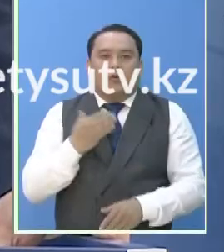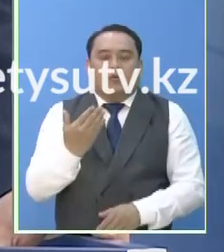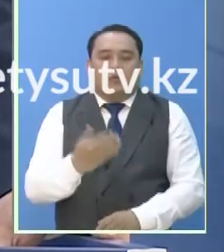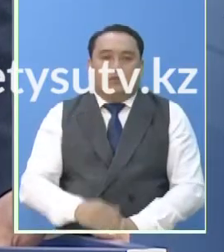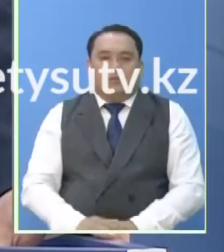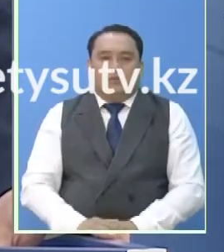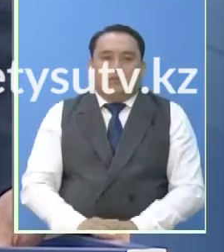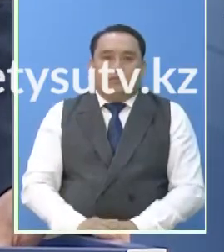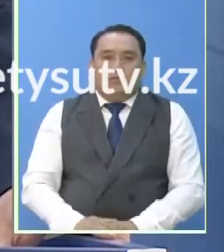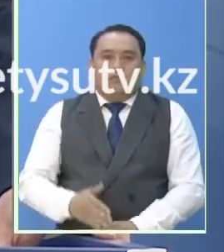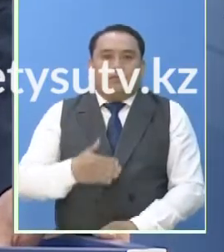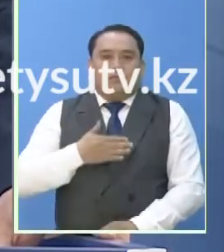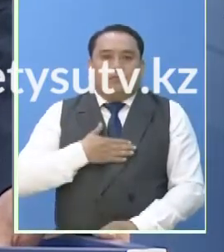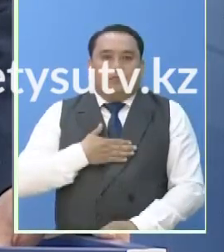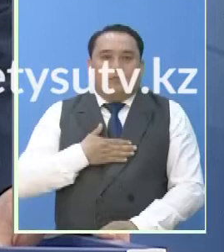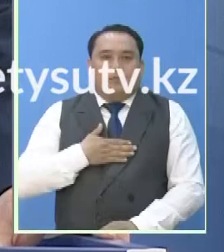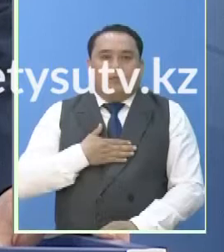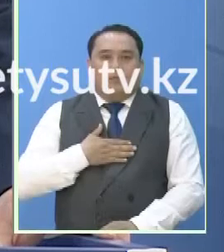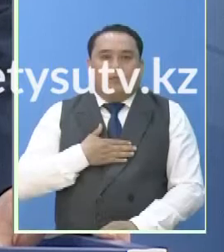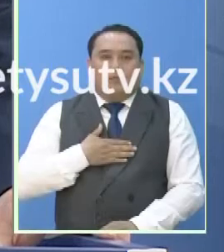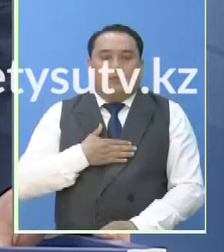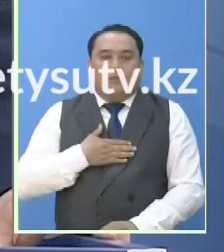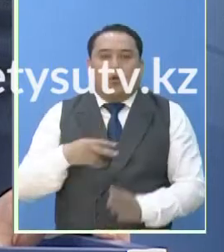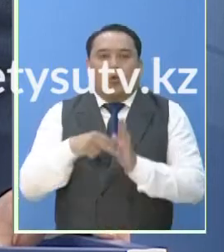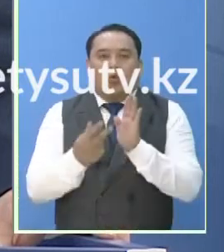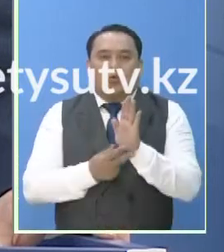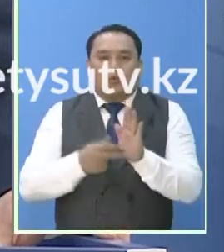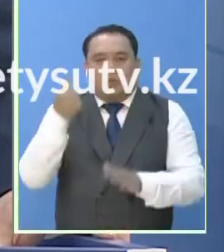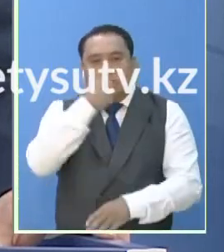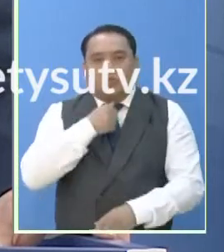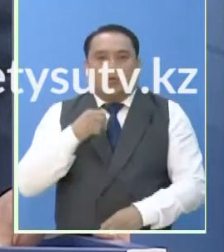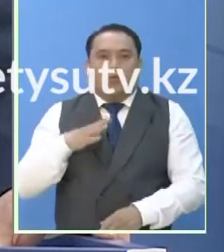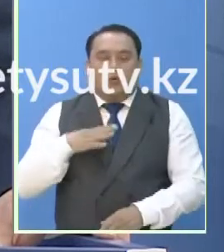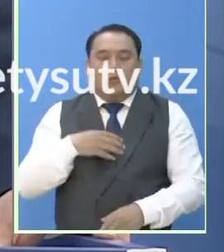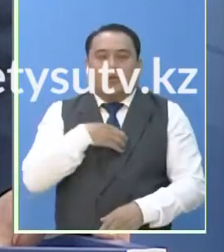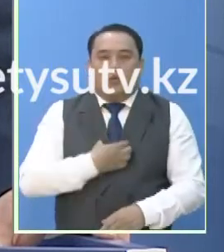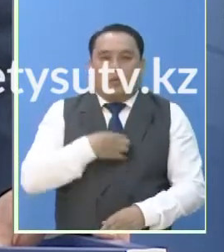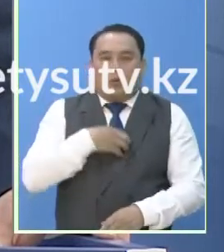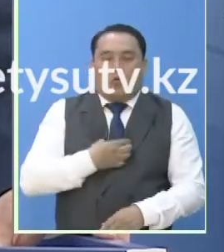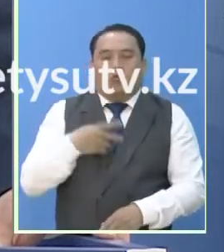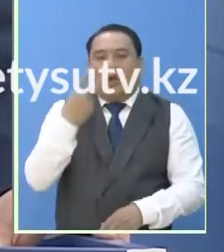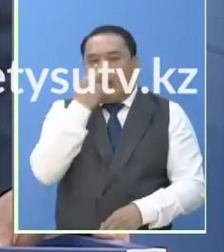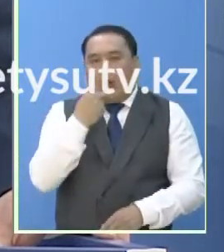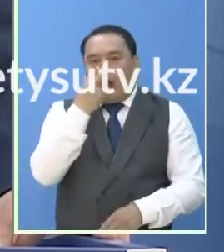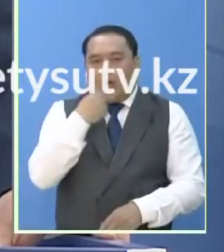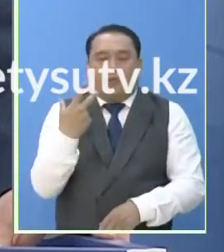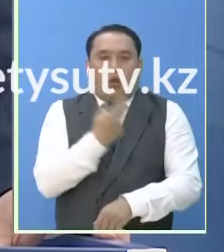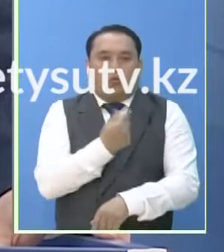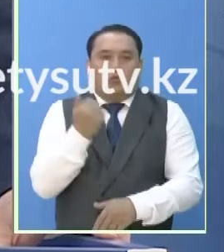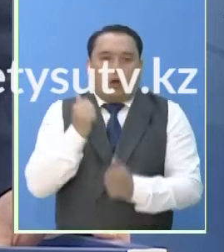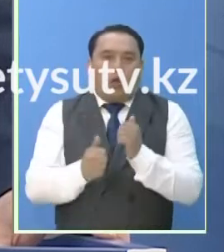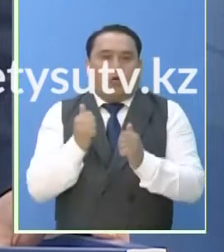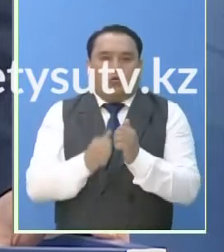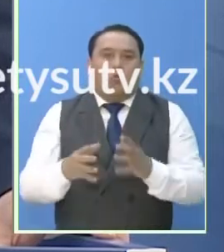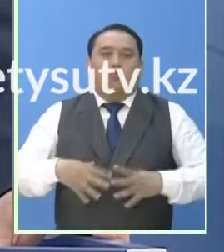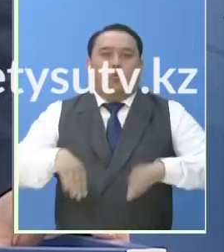менде өзім айтатын. Мен сөзім жөнге бір 18 жылдай болды біз мына тымауға қарсы вакцина бар ғой. Сонымен жылда өзім аламын,